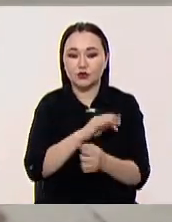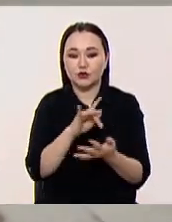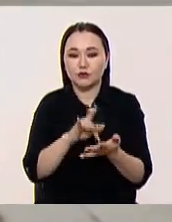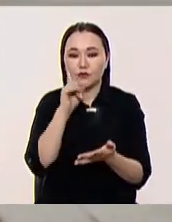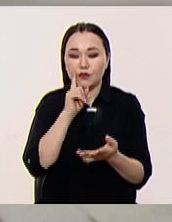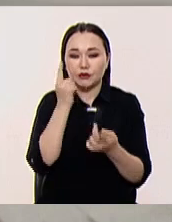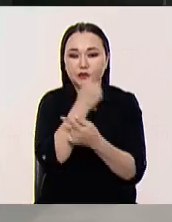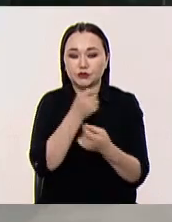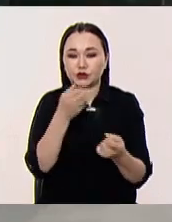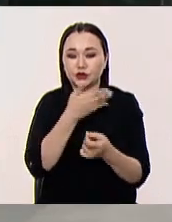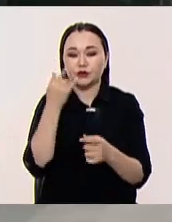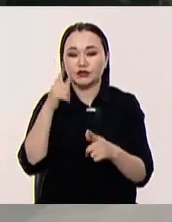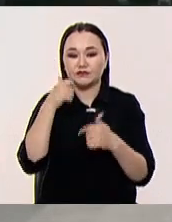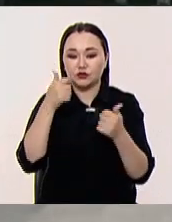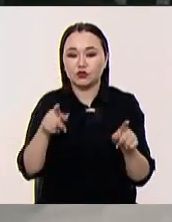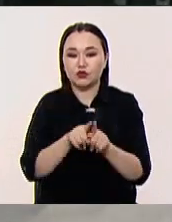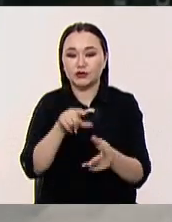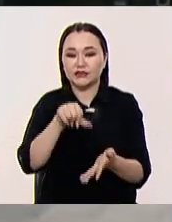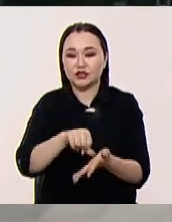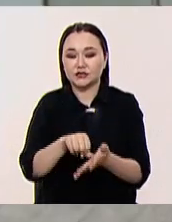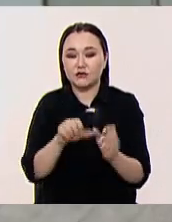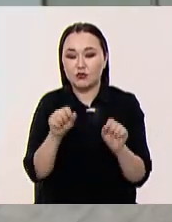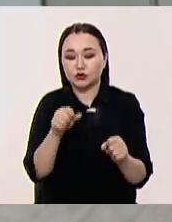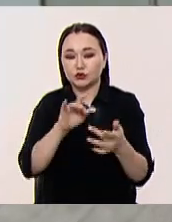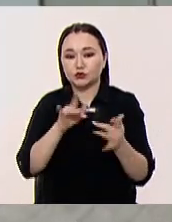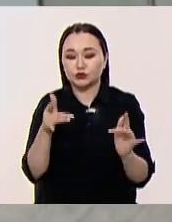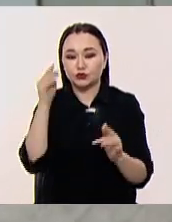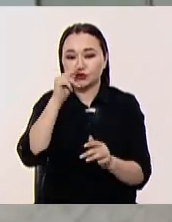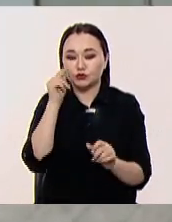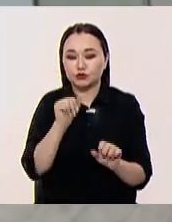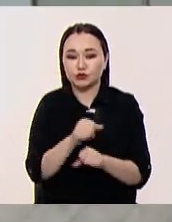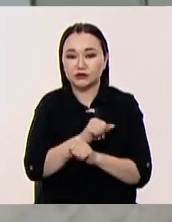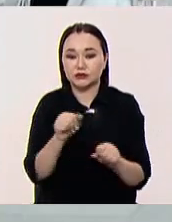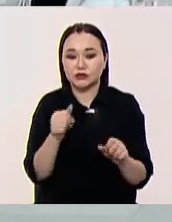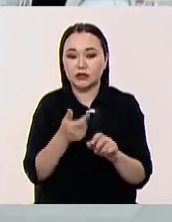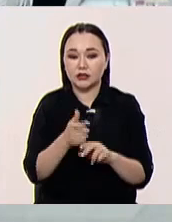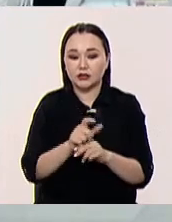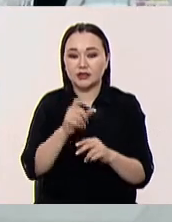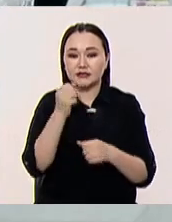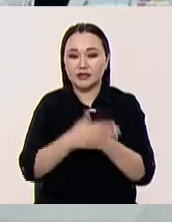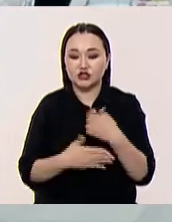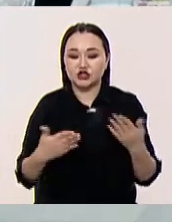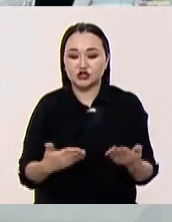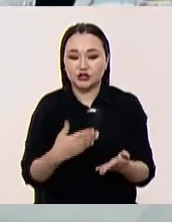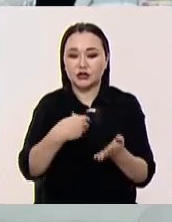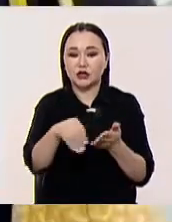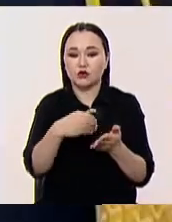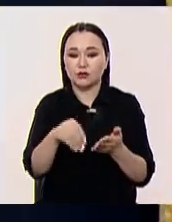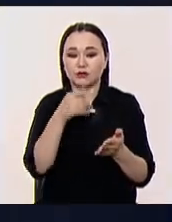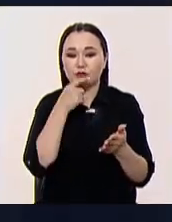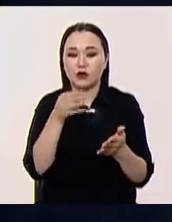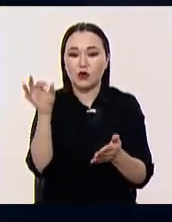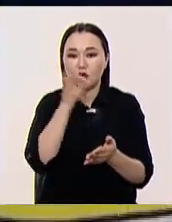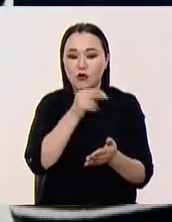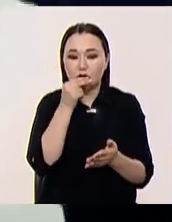сообщают. Неизвестно также, смогут ли учащиеся заниматься дистанционно. Тем временем, жители столицы спешат закупить впрок продукты